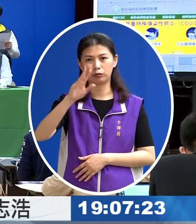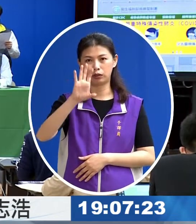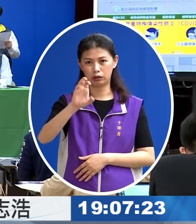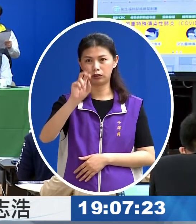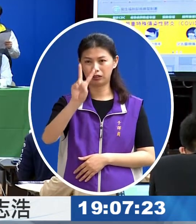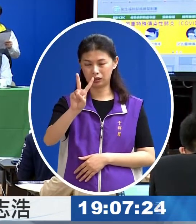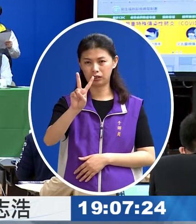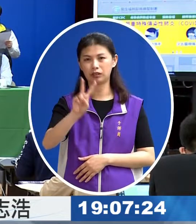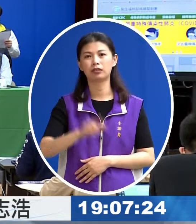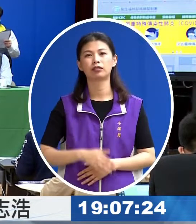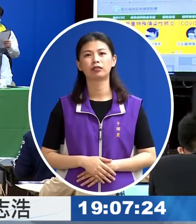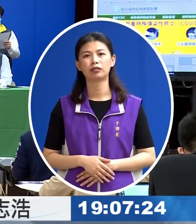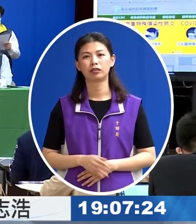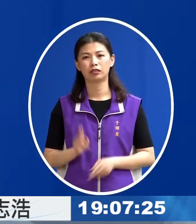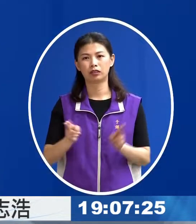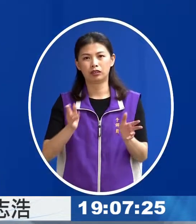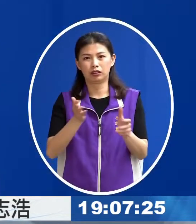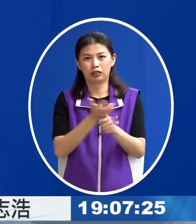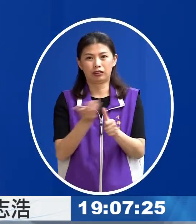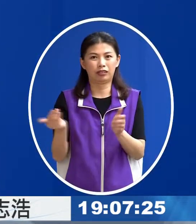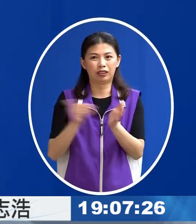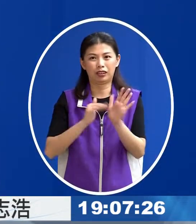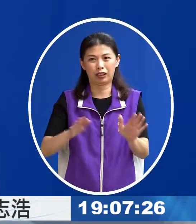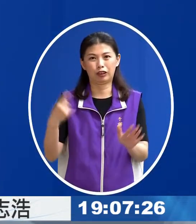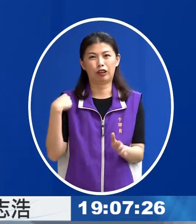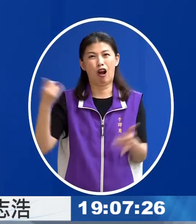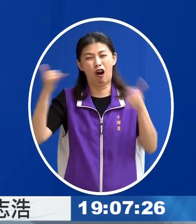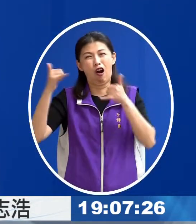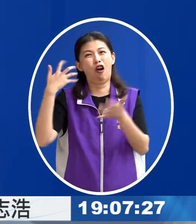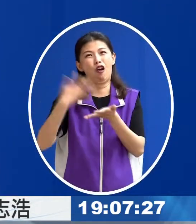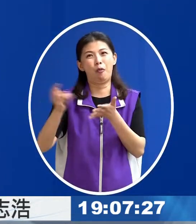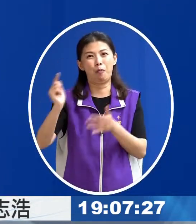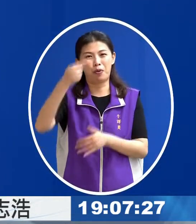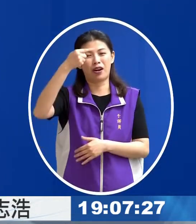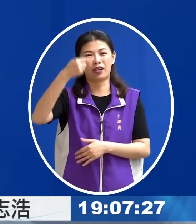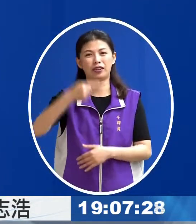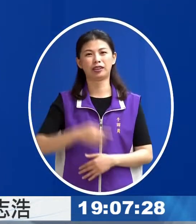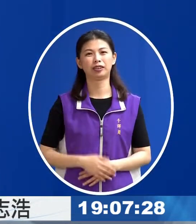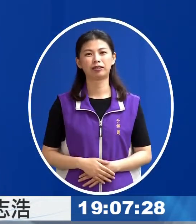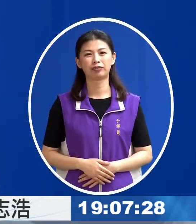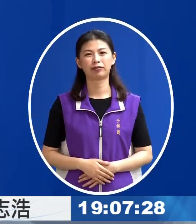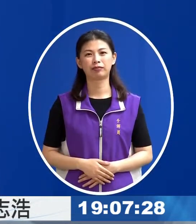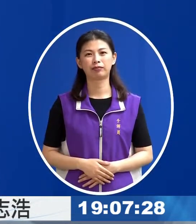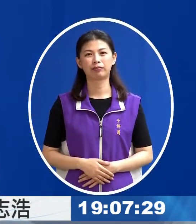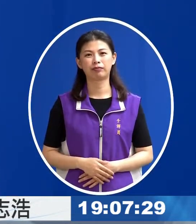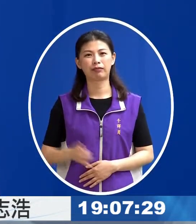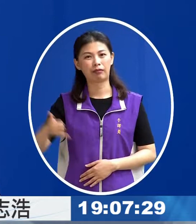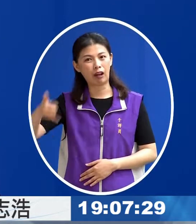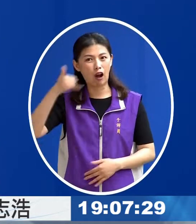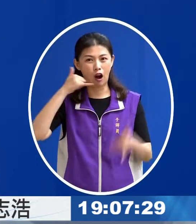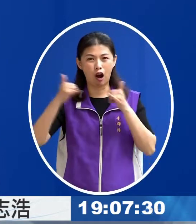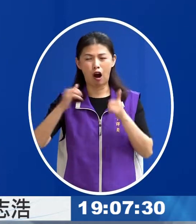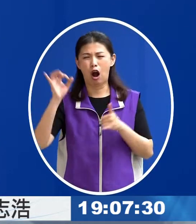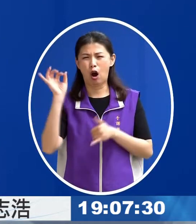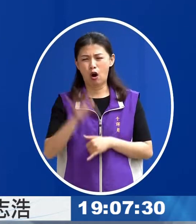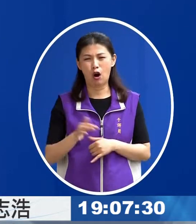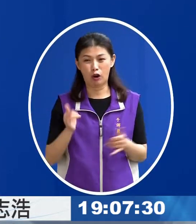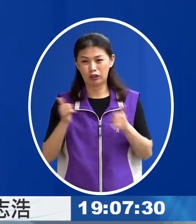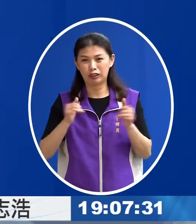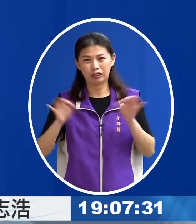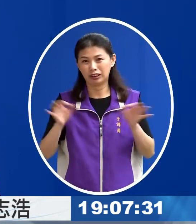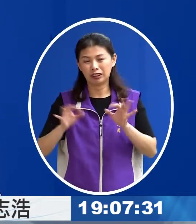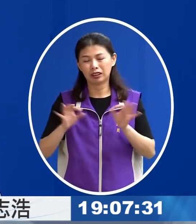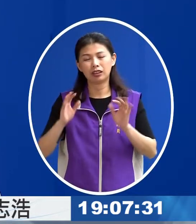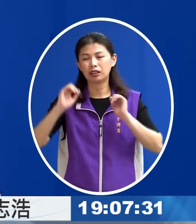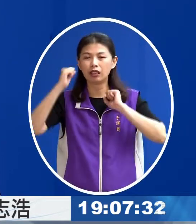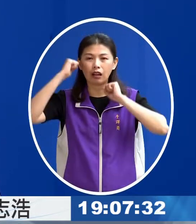46,992通哈，是我们指挥中心开设以来最高的一天。那也因为是，电话进来的速度太快，所以我们在早